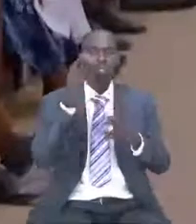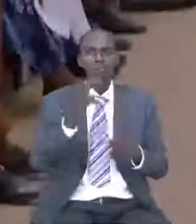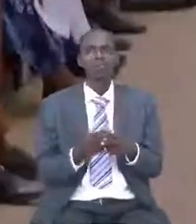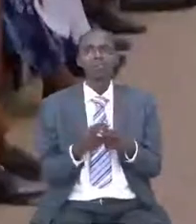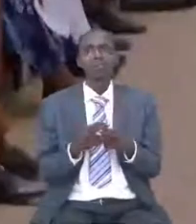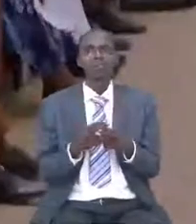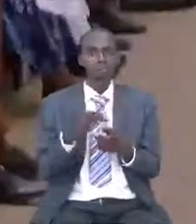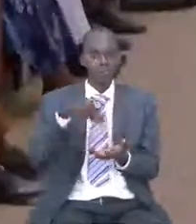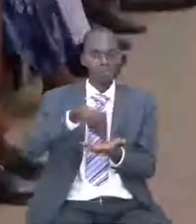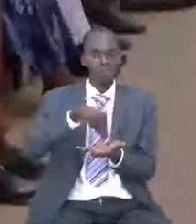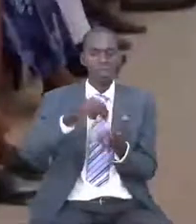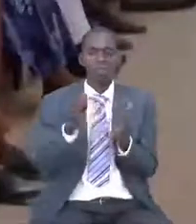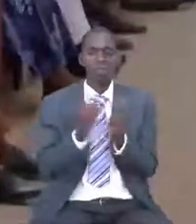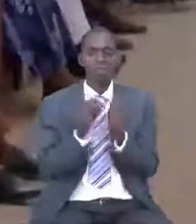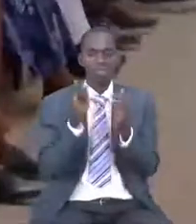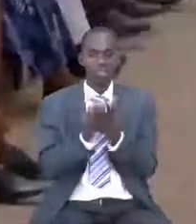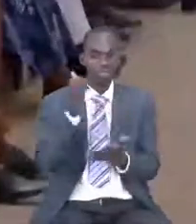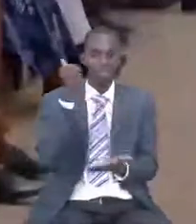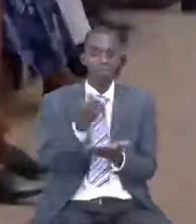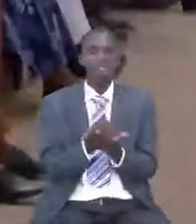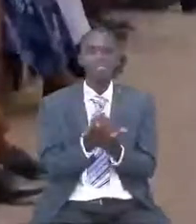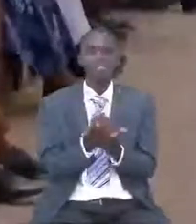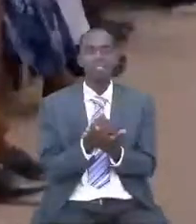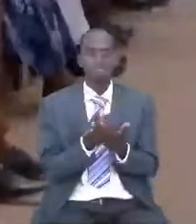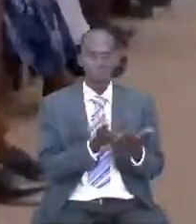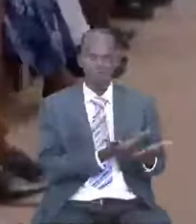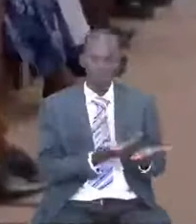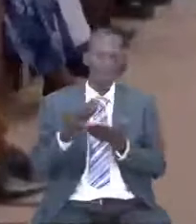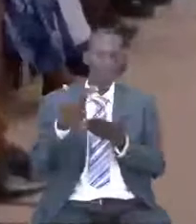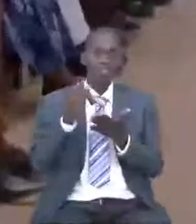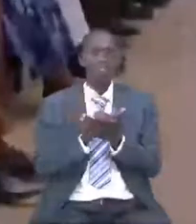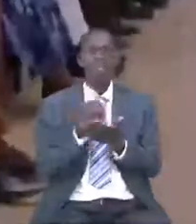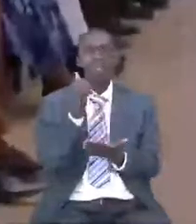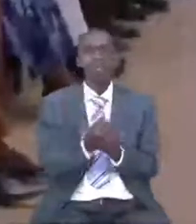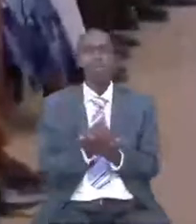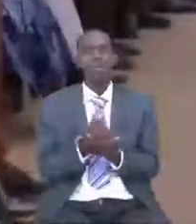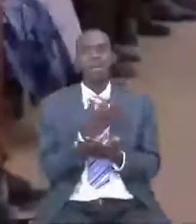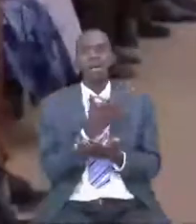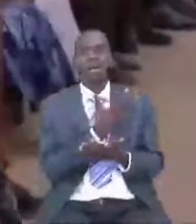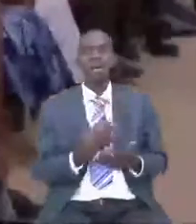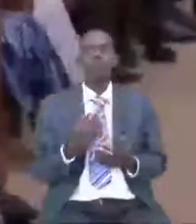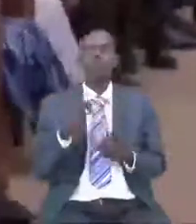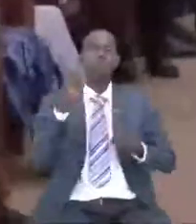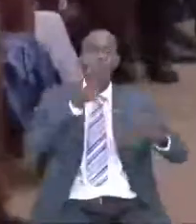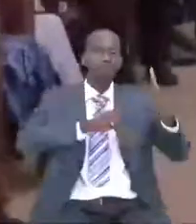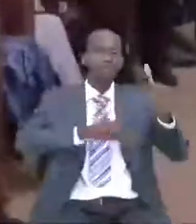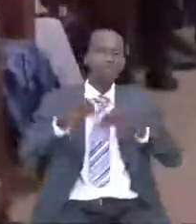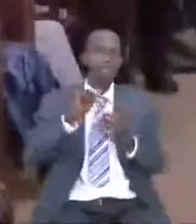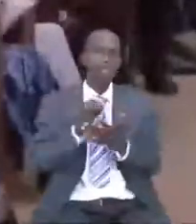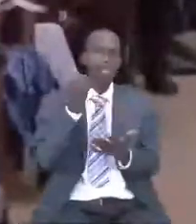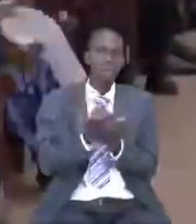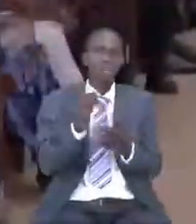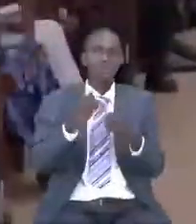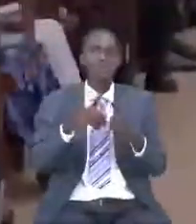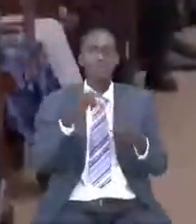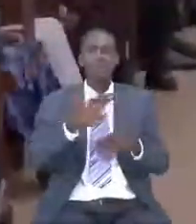ta vie au nom de Jésus. Lève-toi avec cet amen, porte cet amen